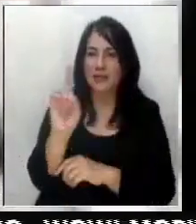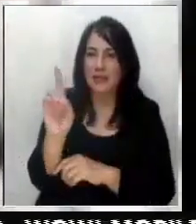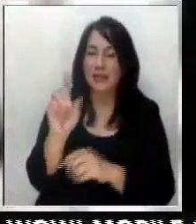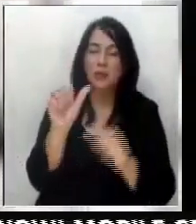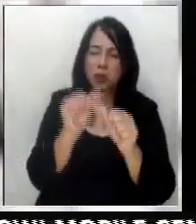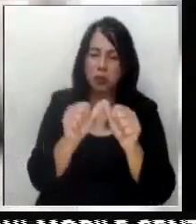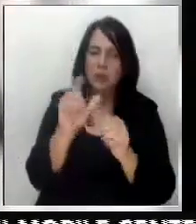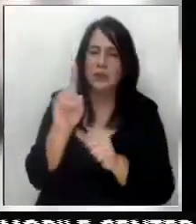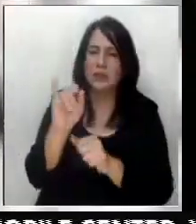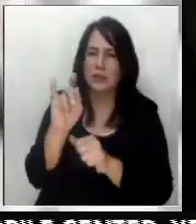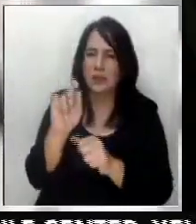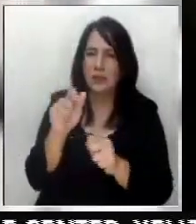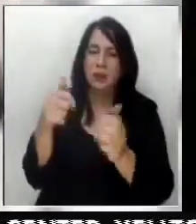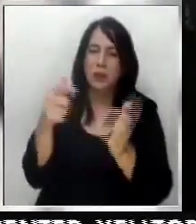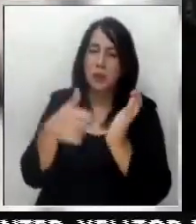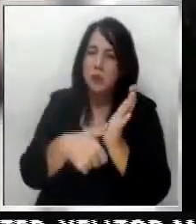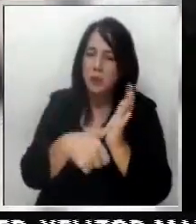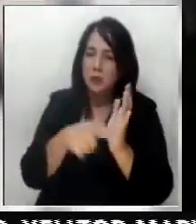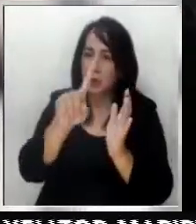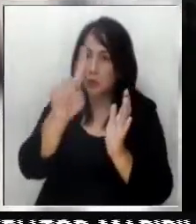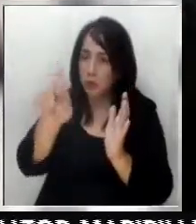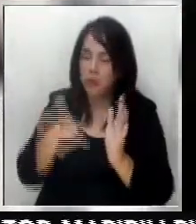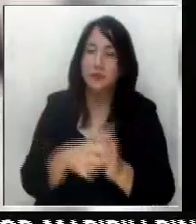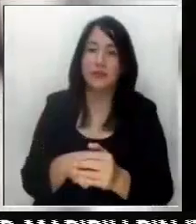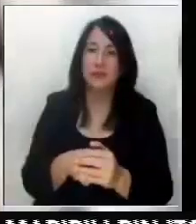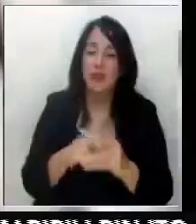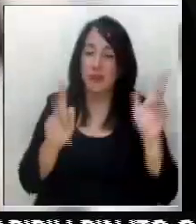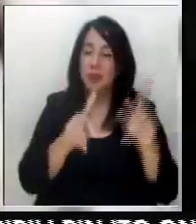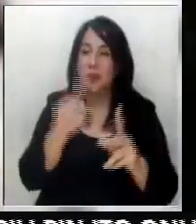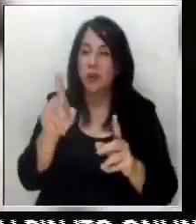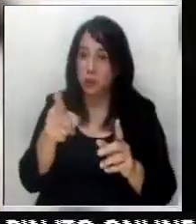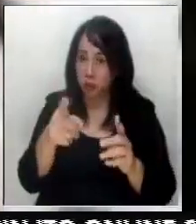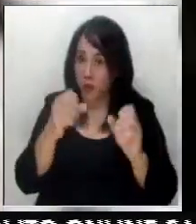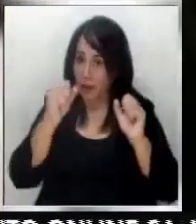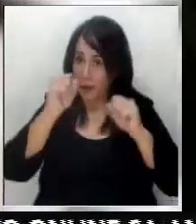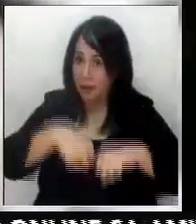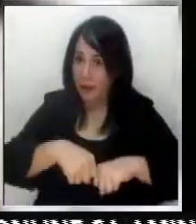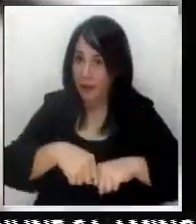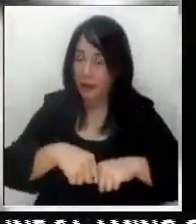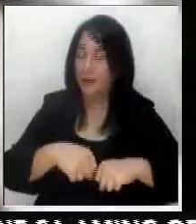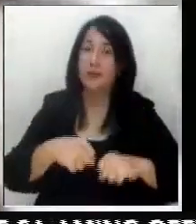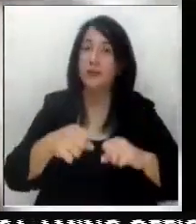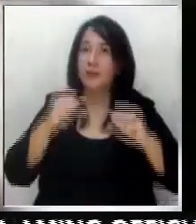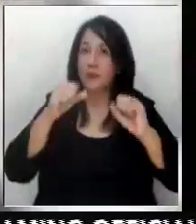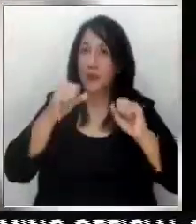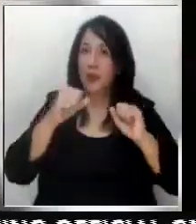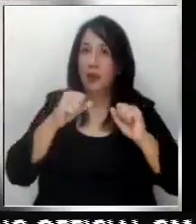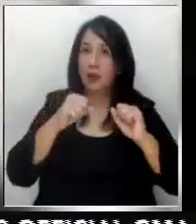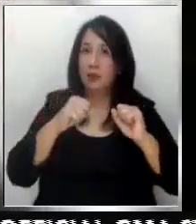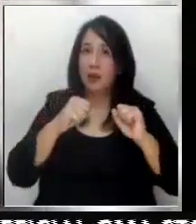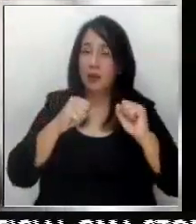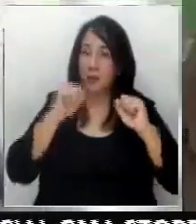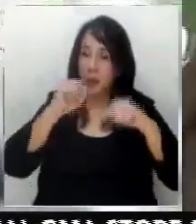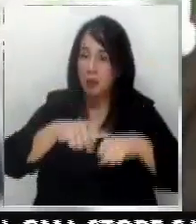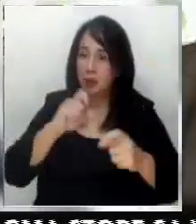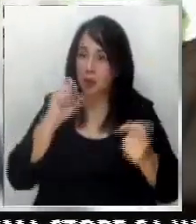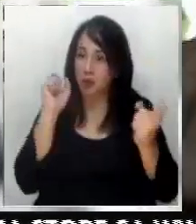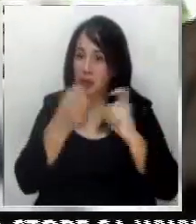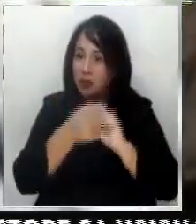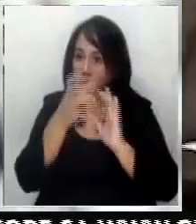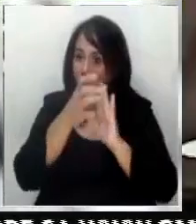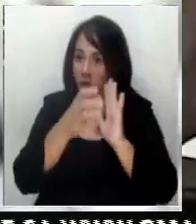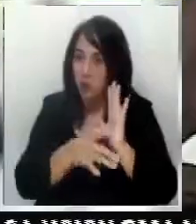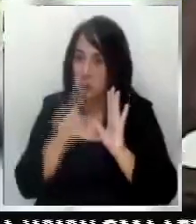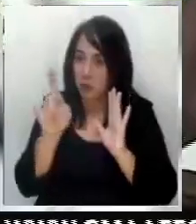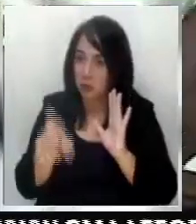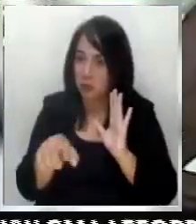bayan. Kung kayo ba konforme doon sa ating babaguhin sa Ligang Batas. Kukuha